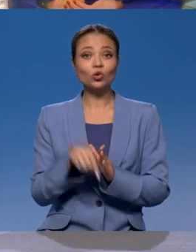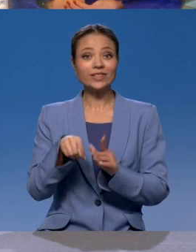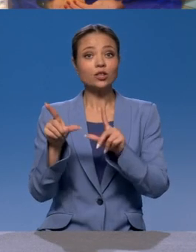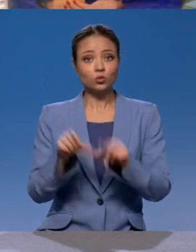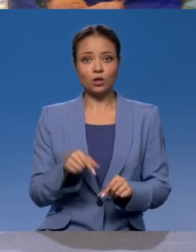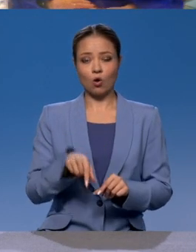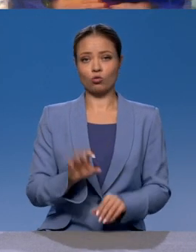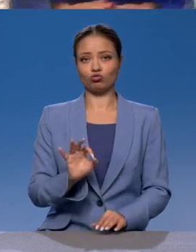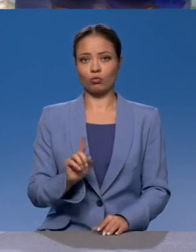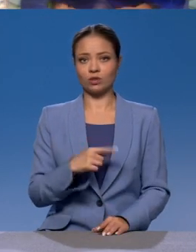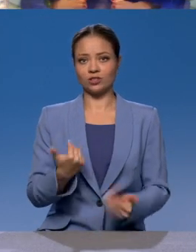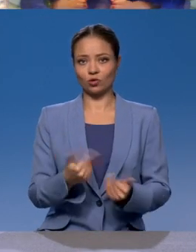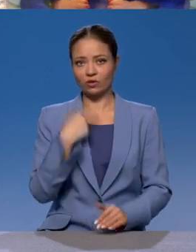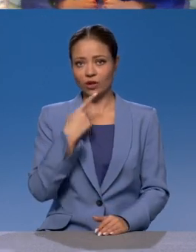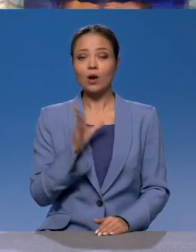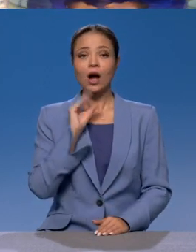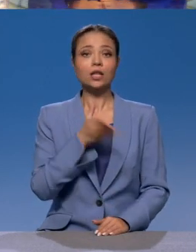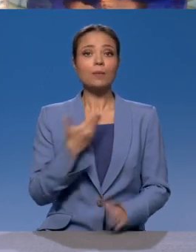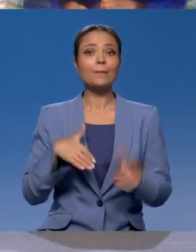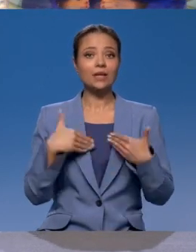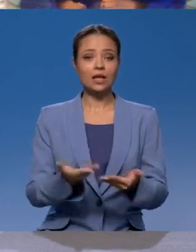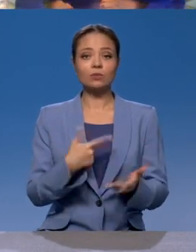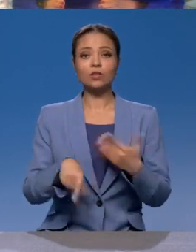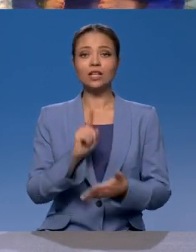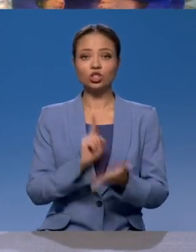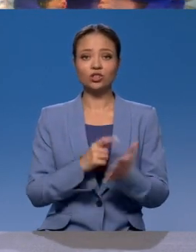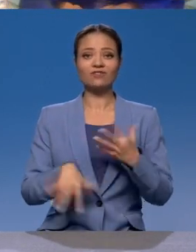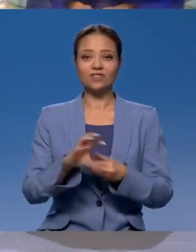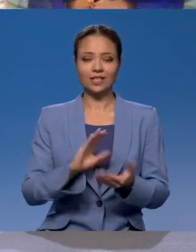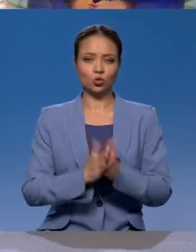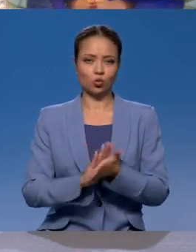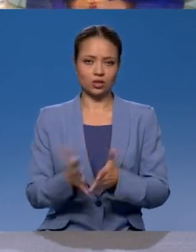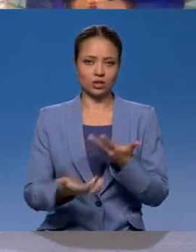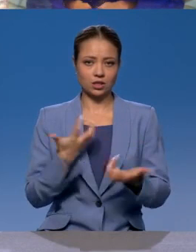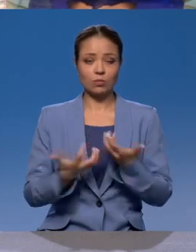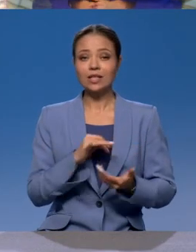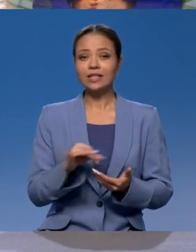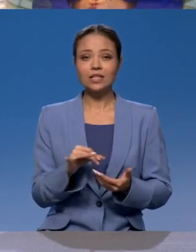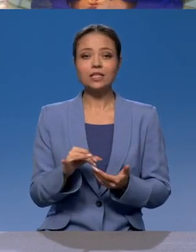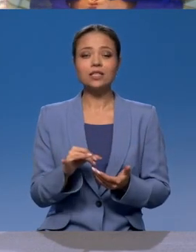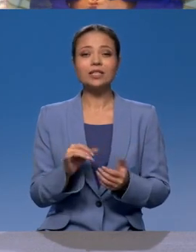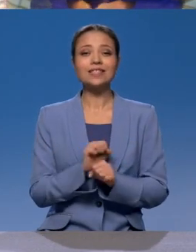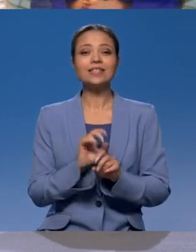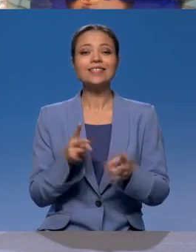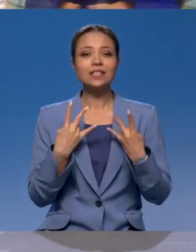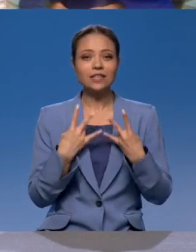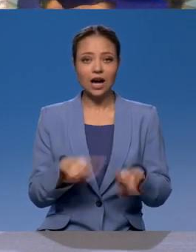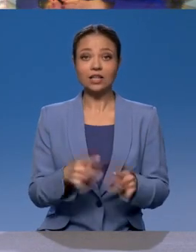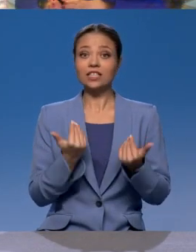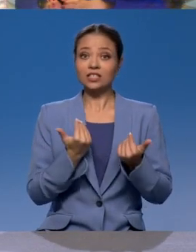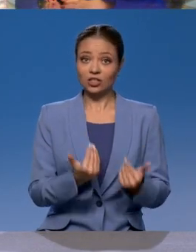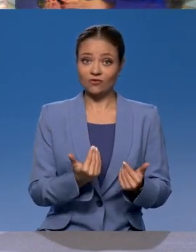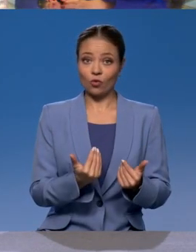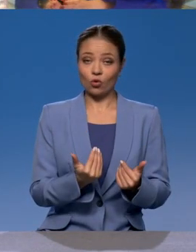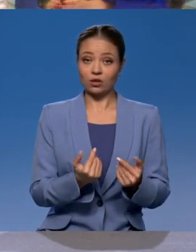говорим. То есть, когда мы предлагаем, мы должны все ситуации разобрать. И ни в коем случае не надо переходить сегодня от